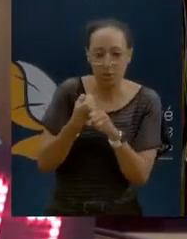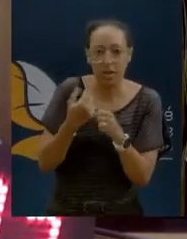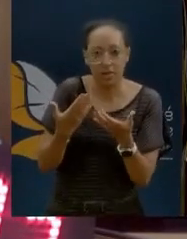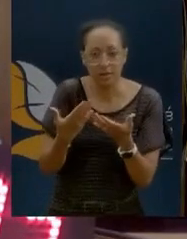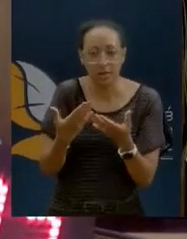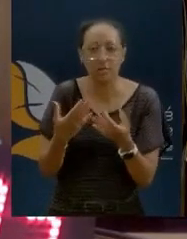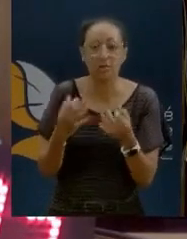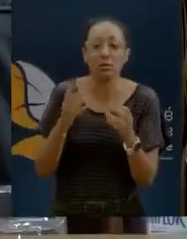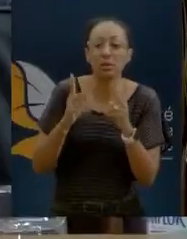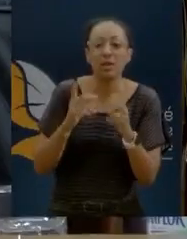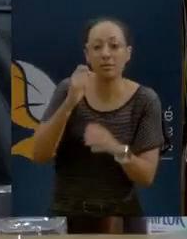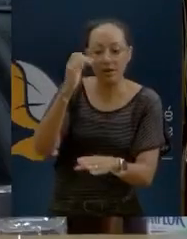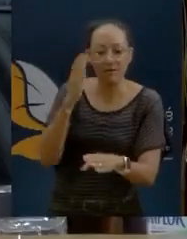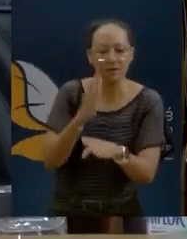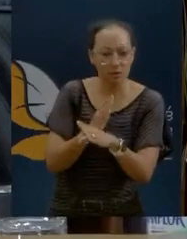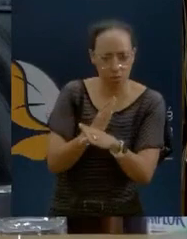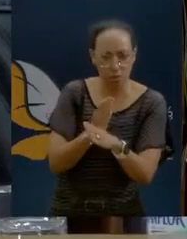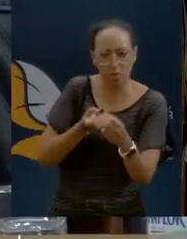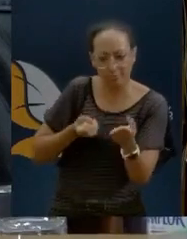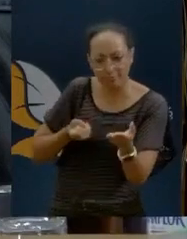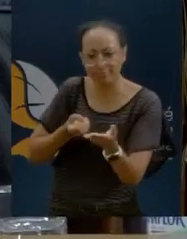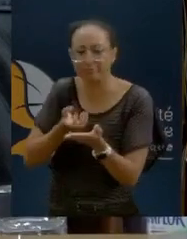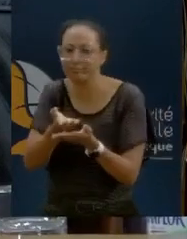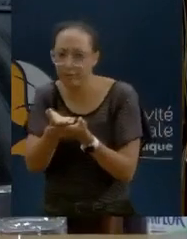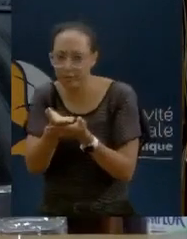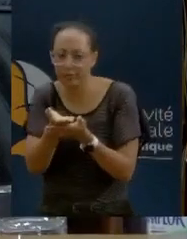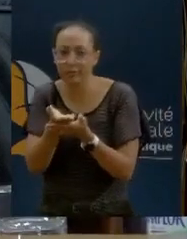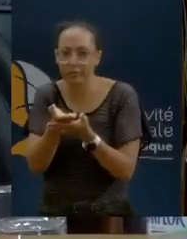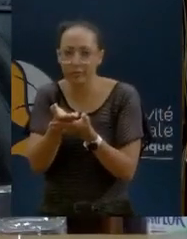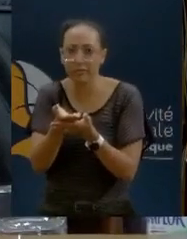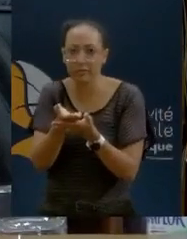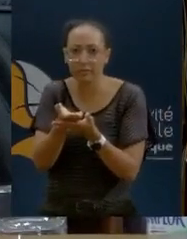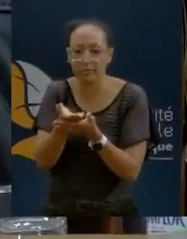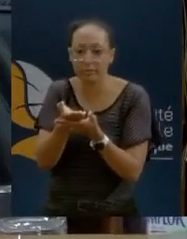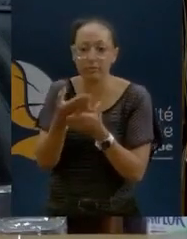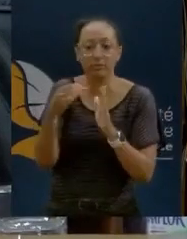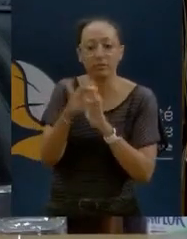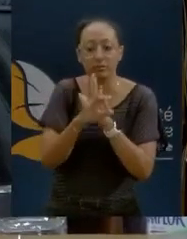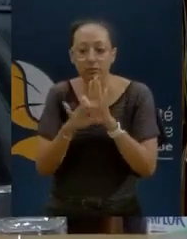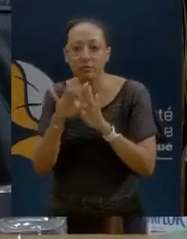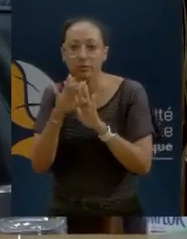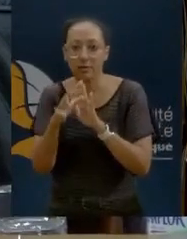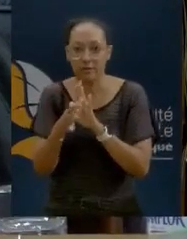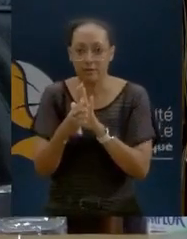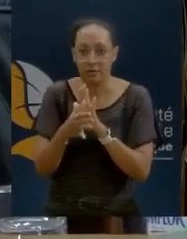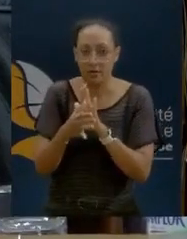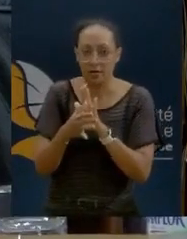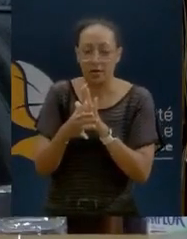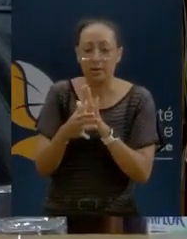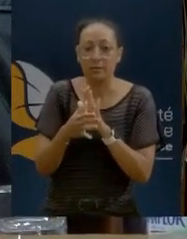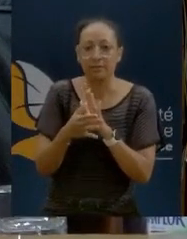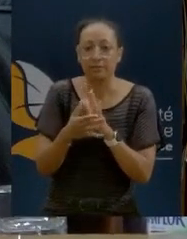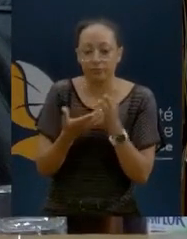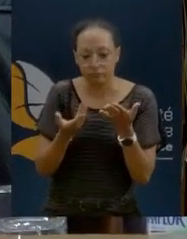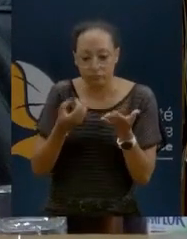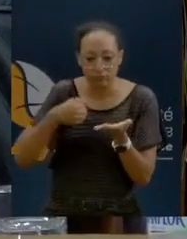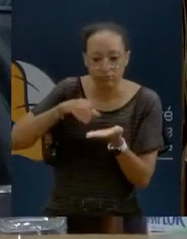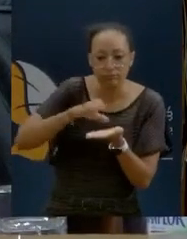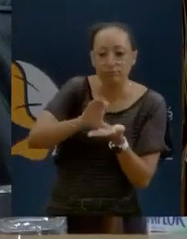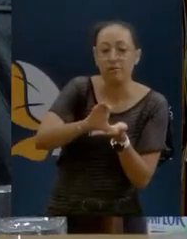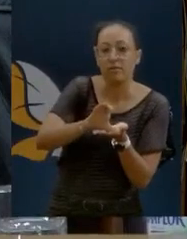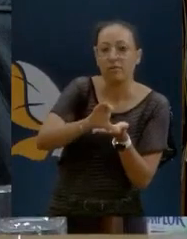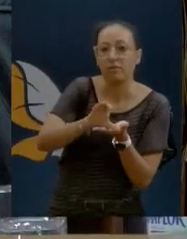une prévision qui est communiquée par Pôle emploi, verser Pôle emploi France Travail, verser